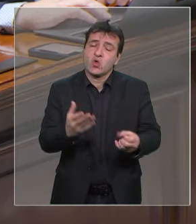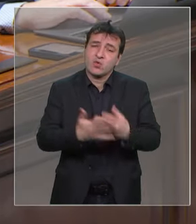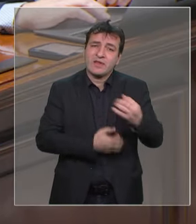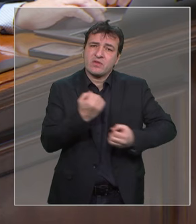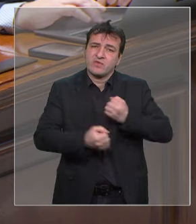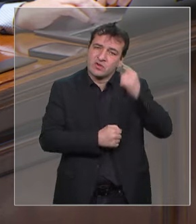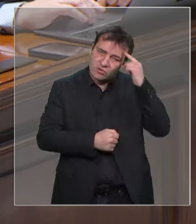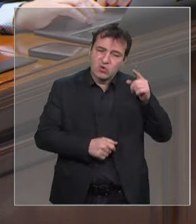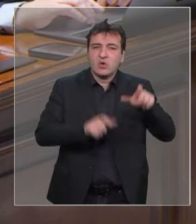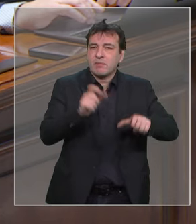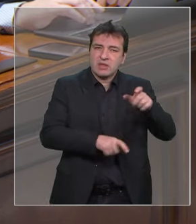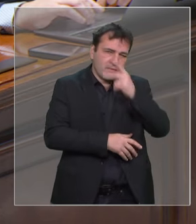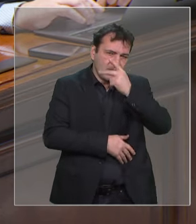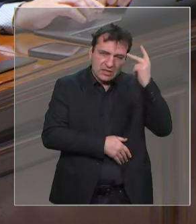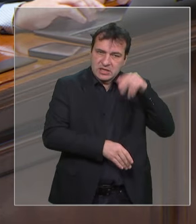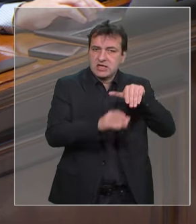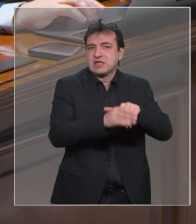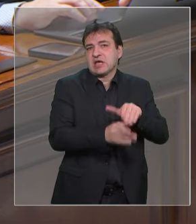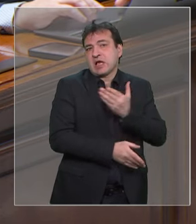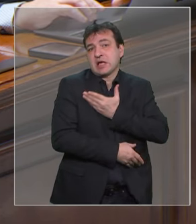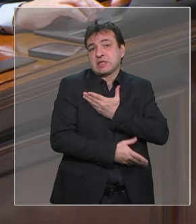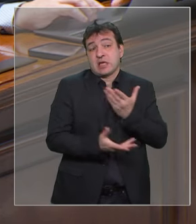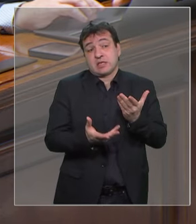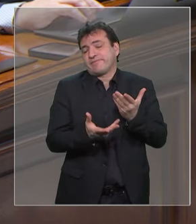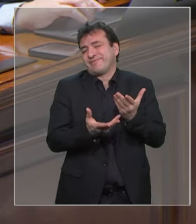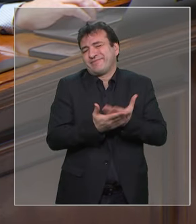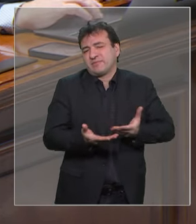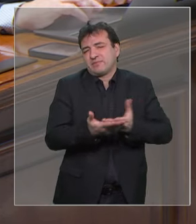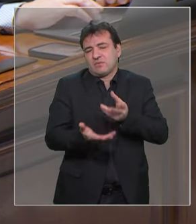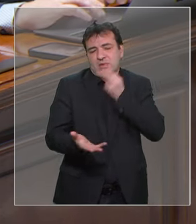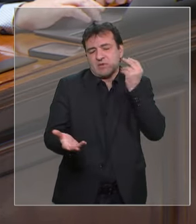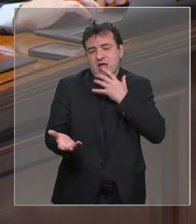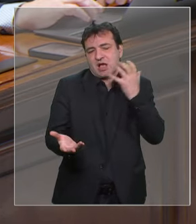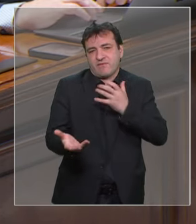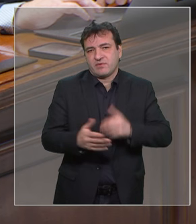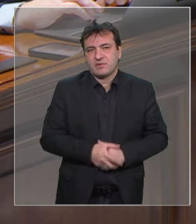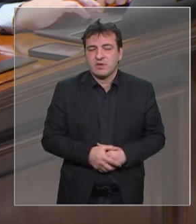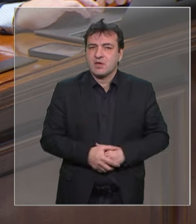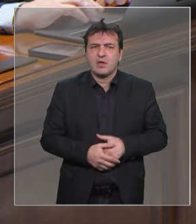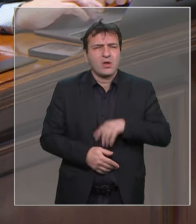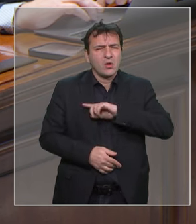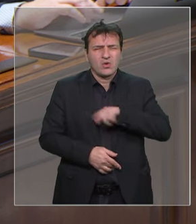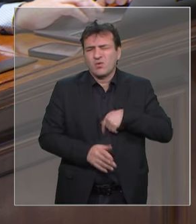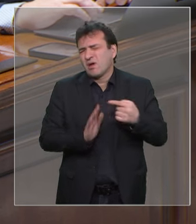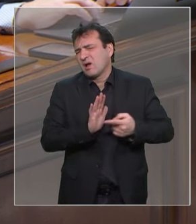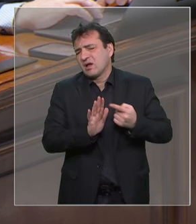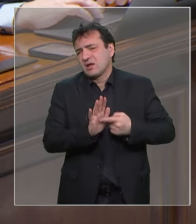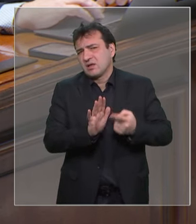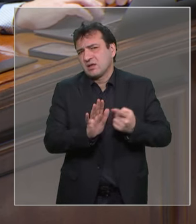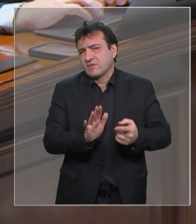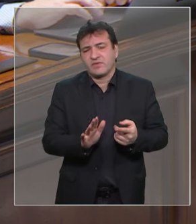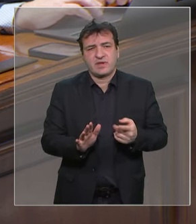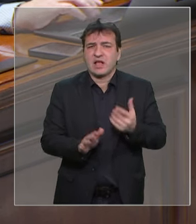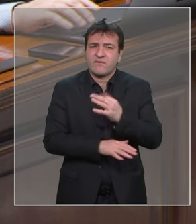une situation humanitaire catastrophique. Nous l'avons toujours dit, la France a toujours appelé au retour de la